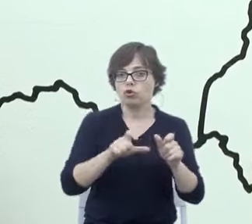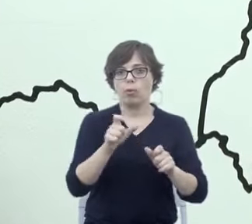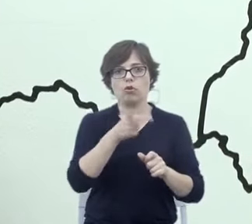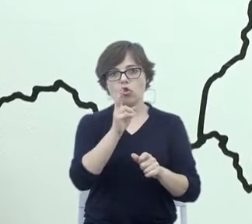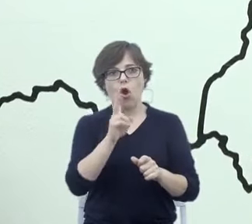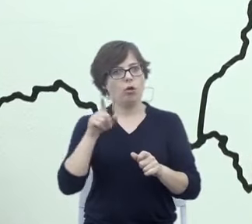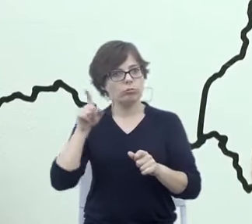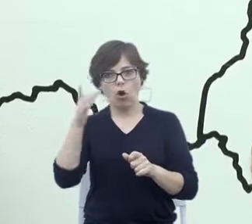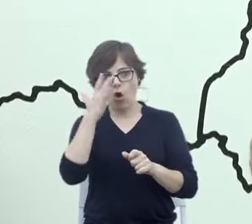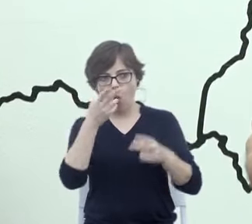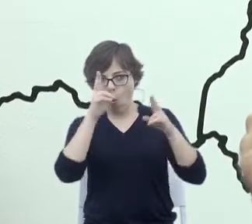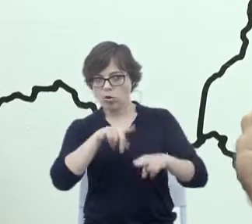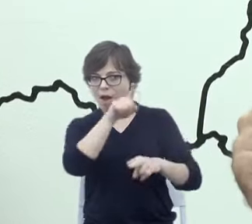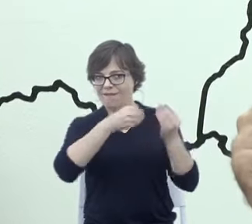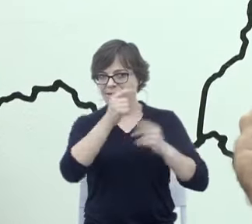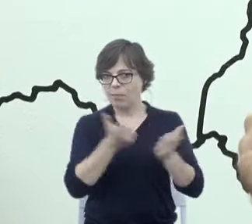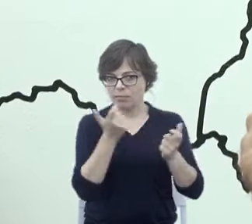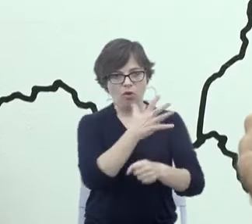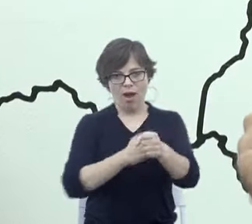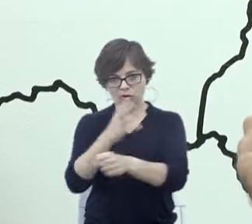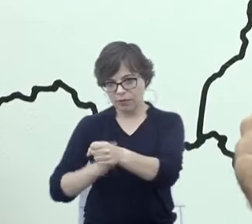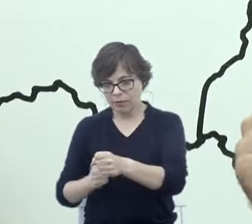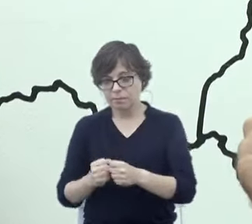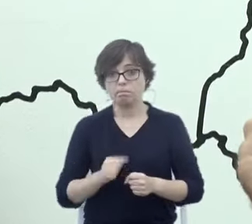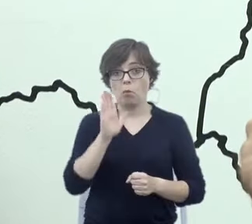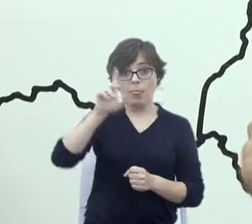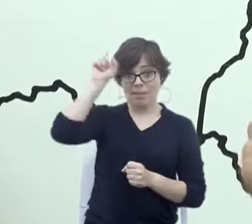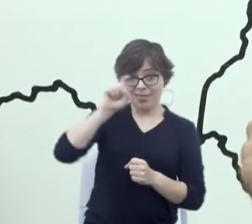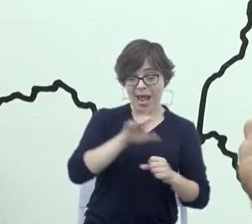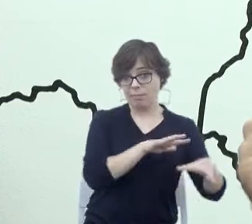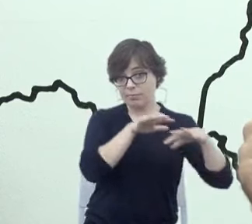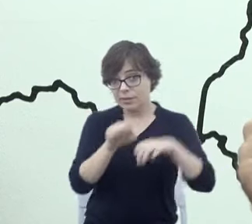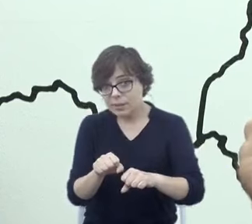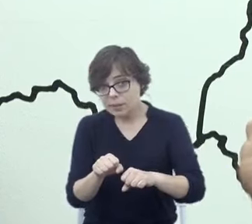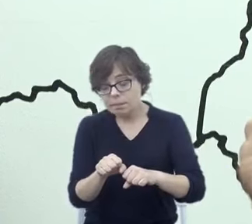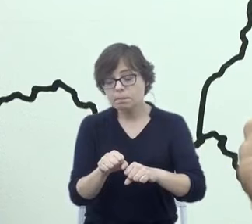najbardziej niebezpieczne. Gdy wkraczają Niemcy,